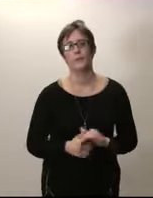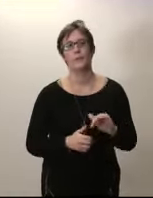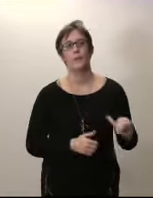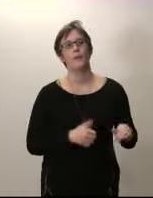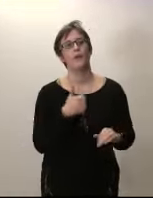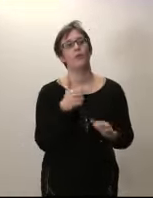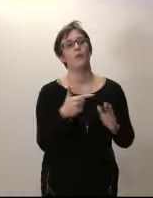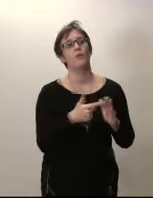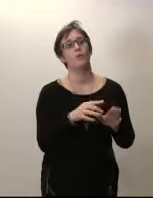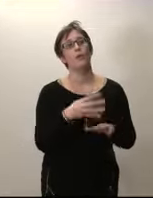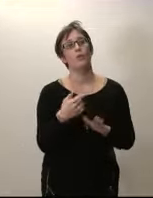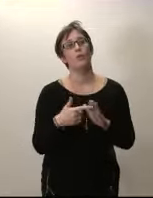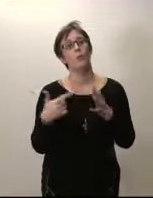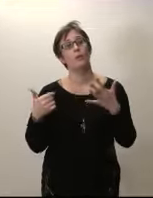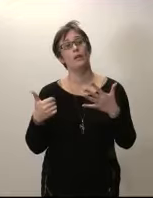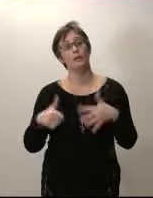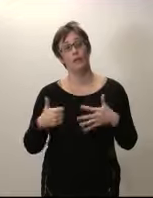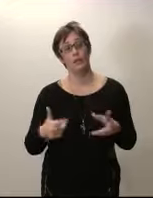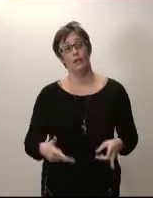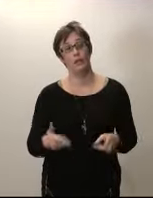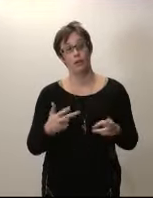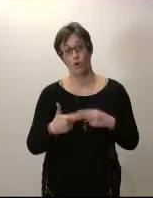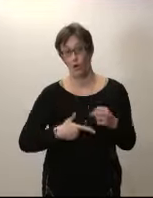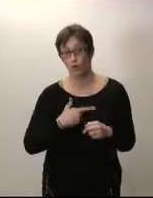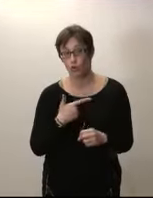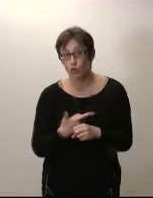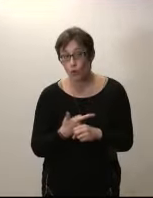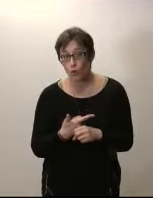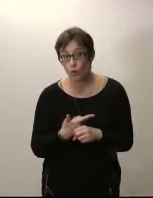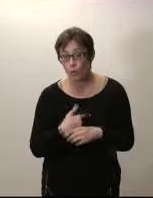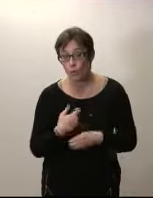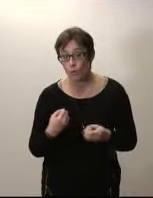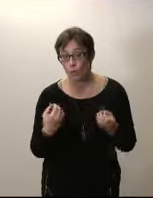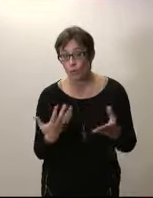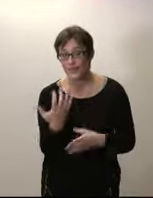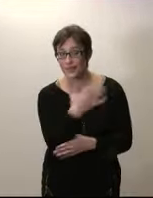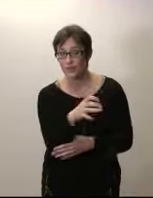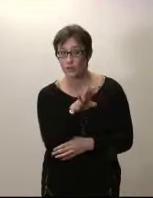deux ans, nous avons fait 545 logements sociaux. C'est sûr.